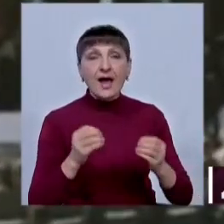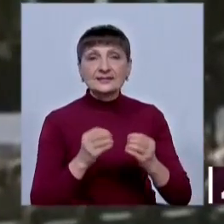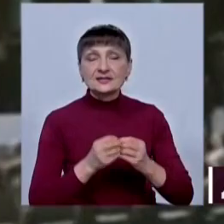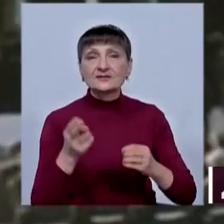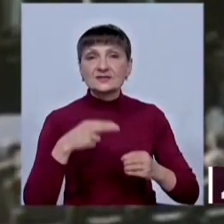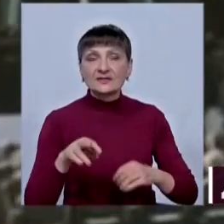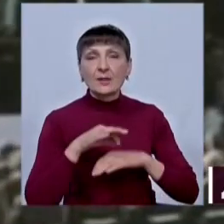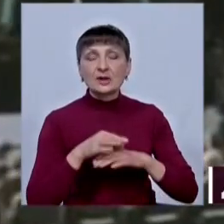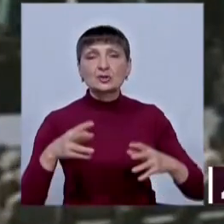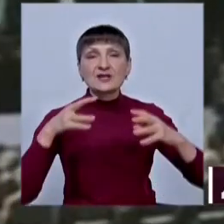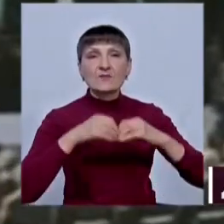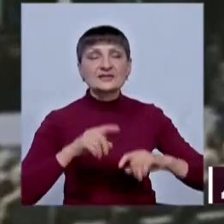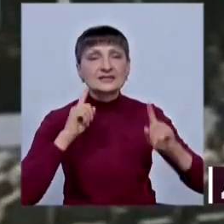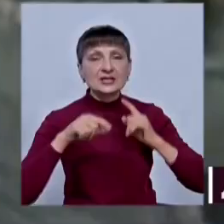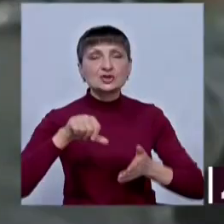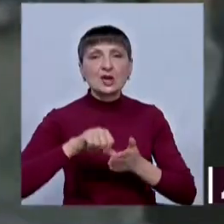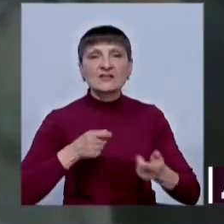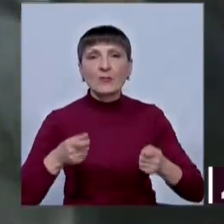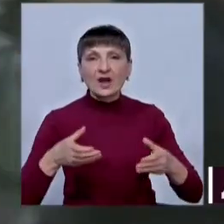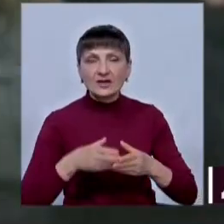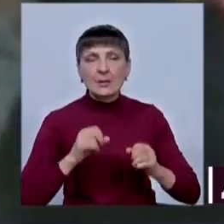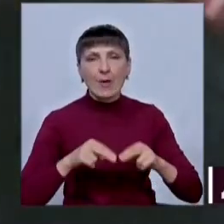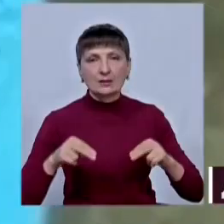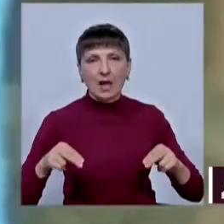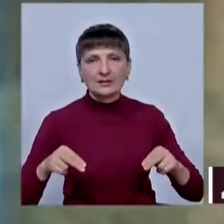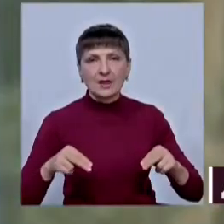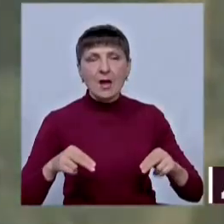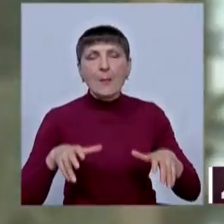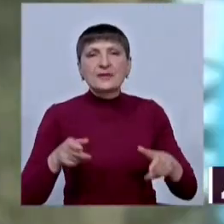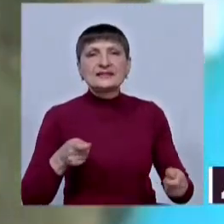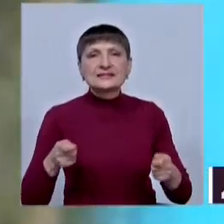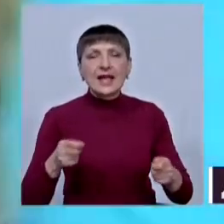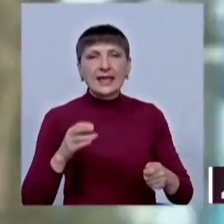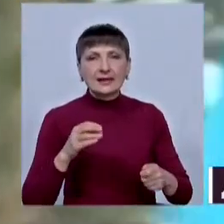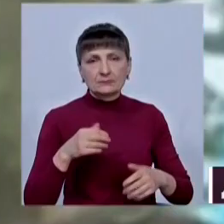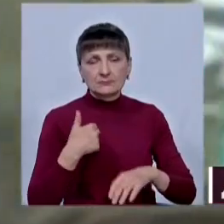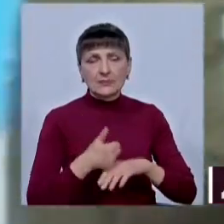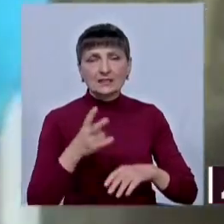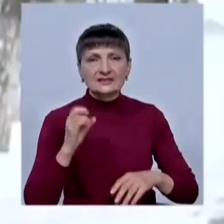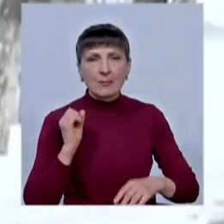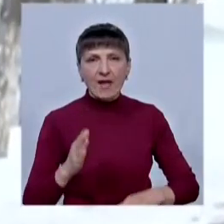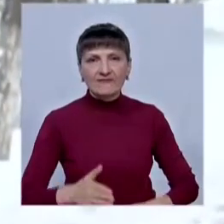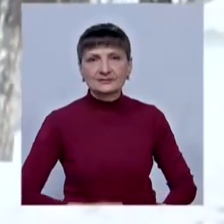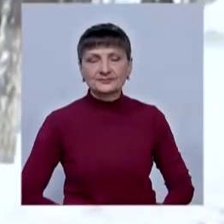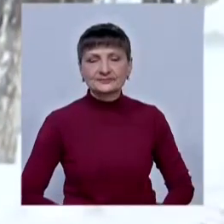декабря прошло совместное заседание членов правительства и парламента под председательством Елбасы.